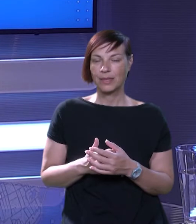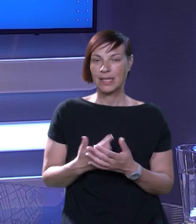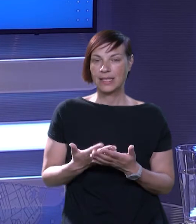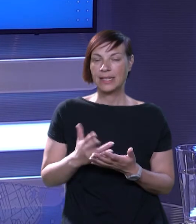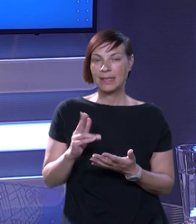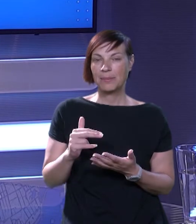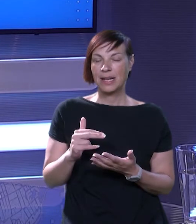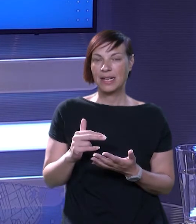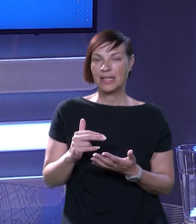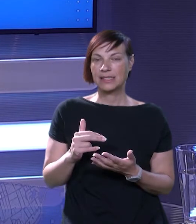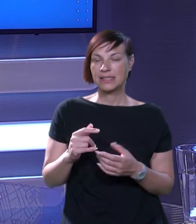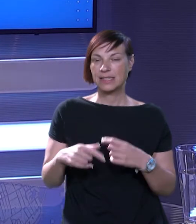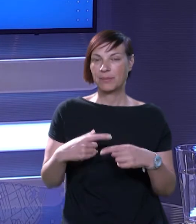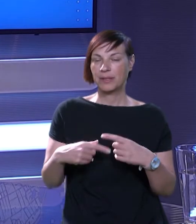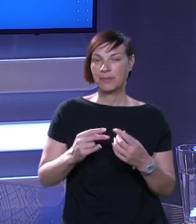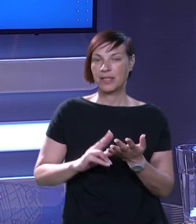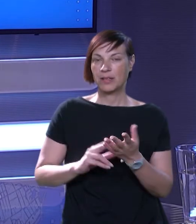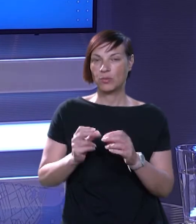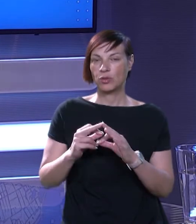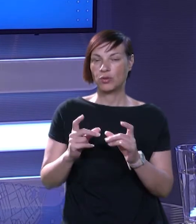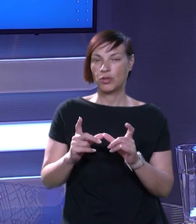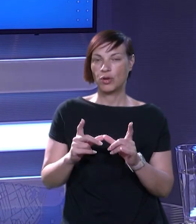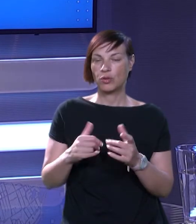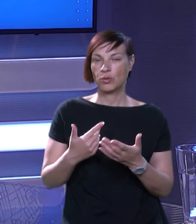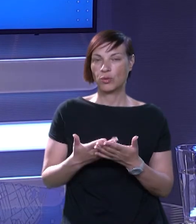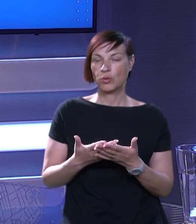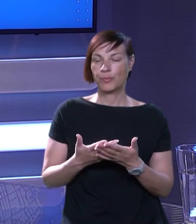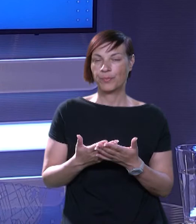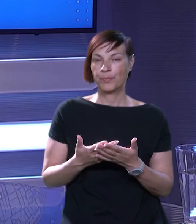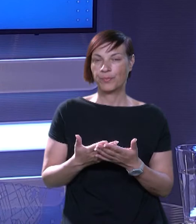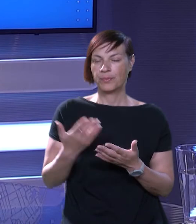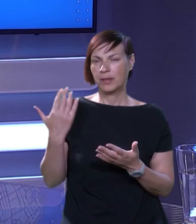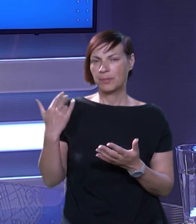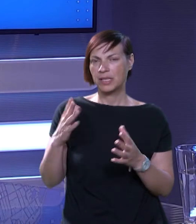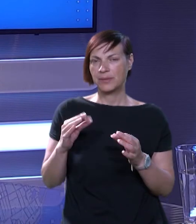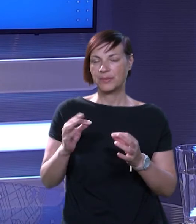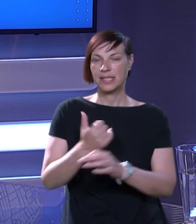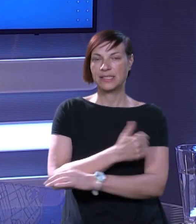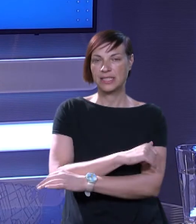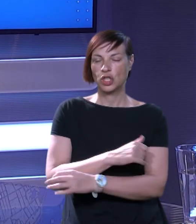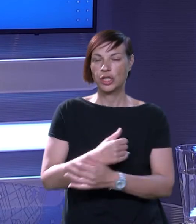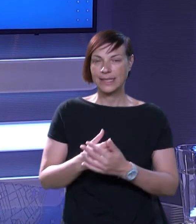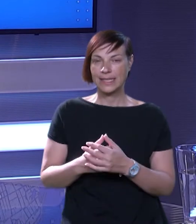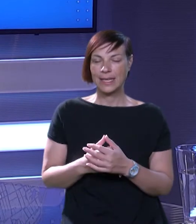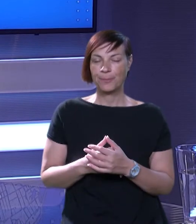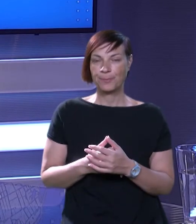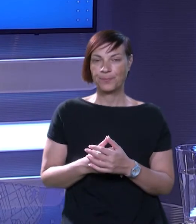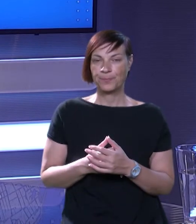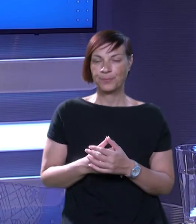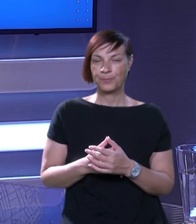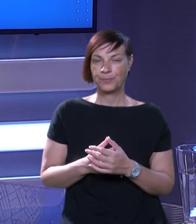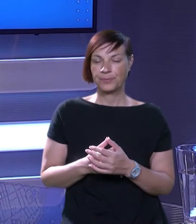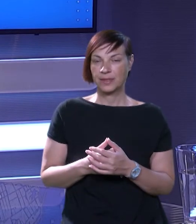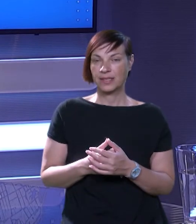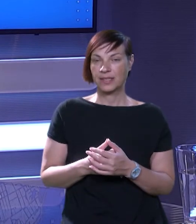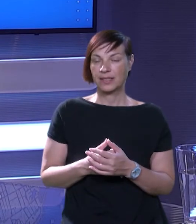S njima sam imala premijeru u New Yorku predstave Garaže Ivice Buljana prije 10 godina. I